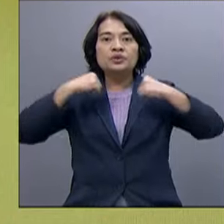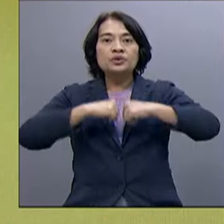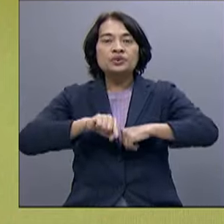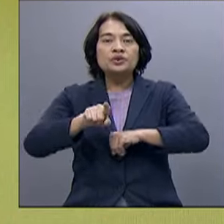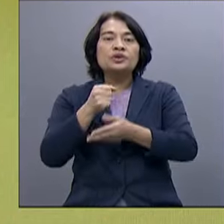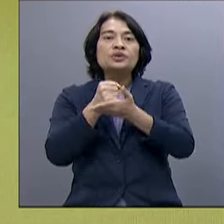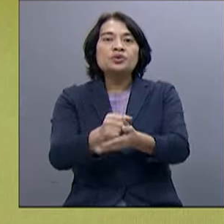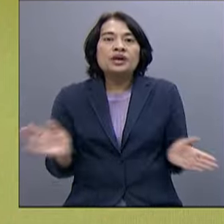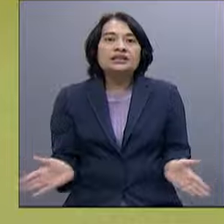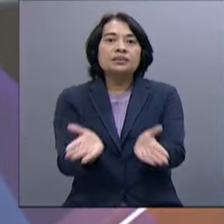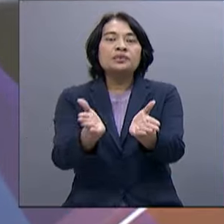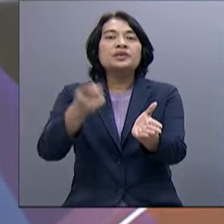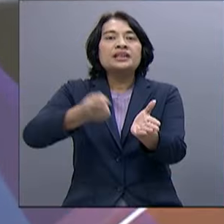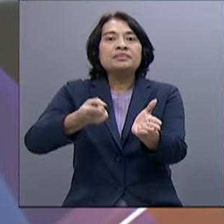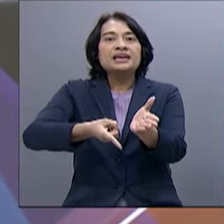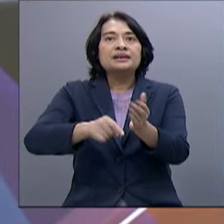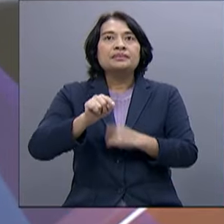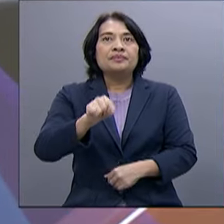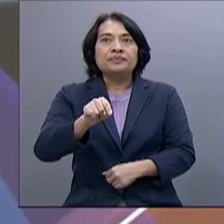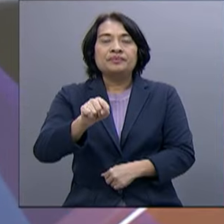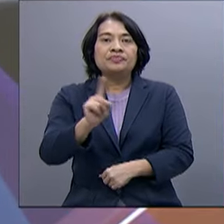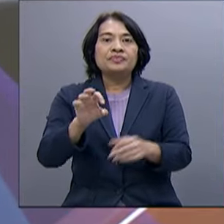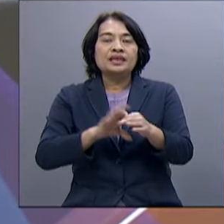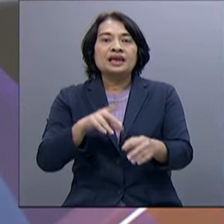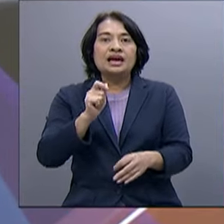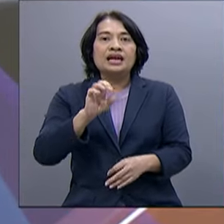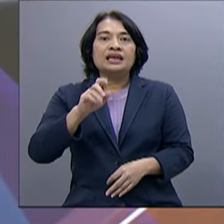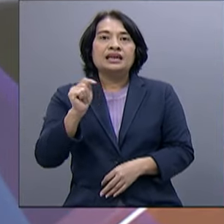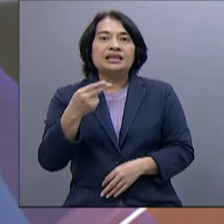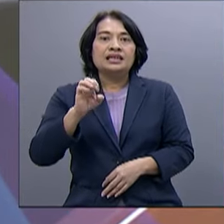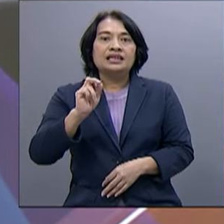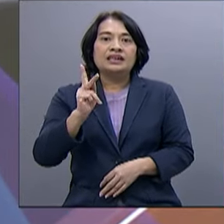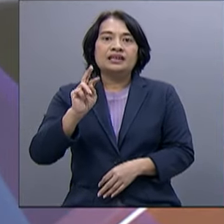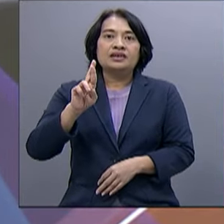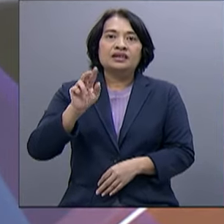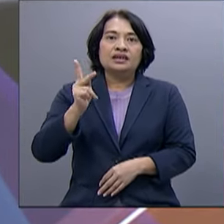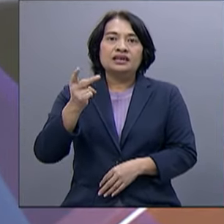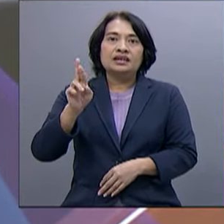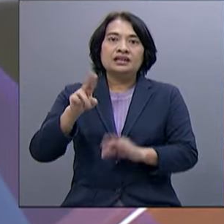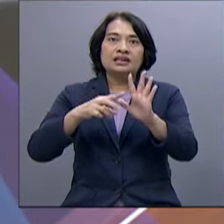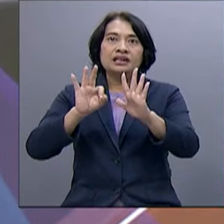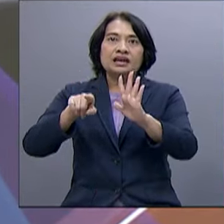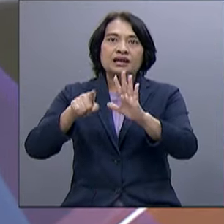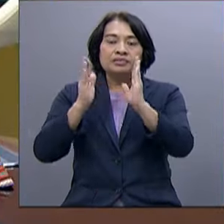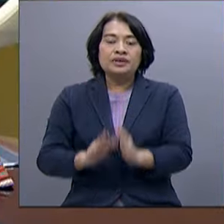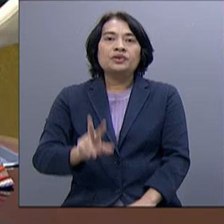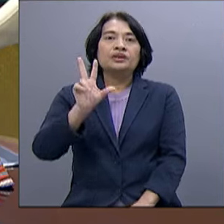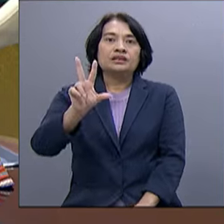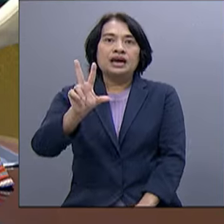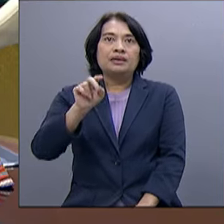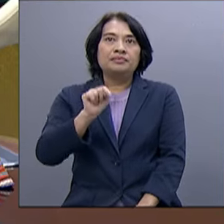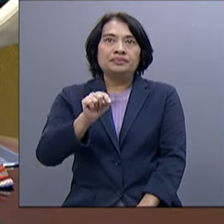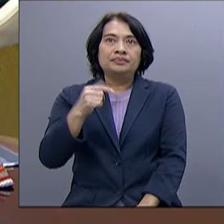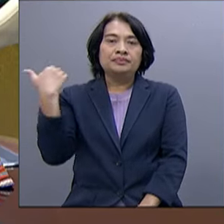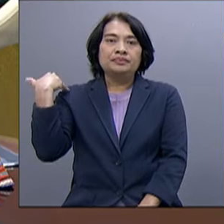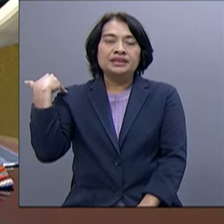อิทธิกรคราฟเหมือนเดิม ซึ่งจริงต้องขอบคุณอิทธิกรคราฟนะคะคือเดี๋ยวนี้เนี่ยเหมือนน่าจะมีไซส์พวกเรา3คนเอาไว้เรียบร้อยแล้ว